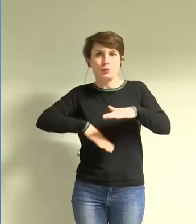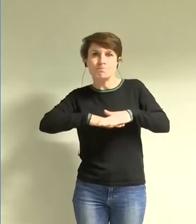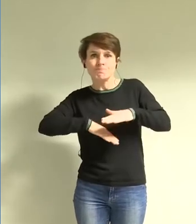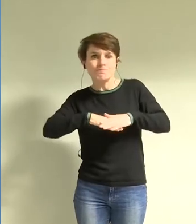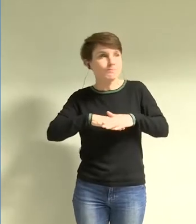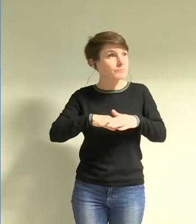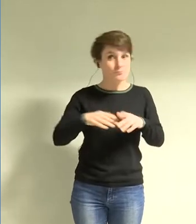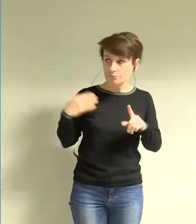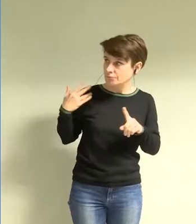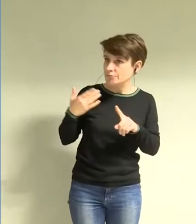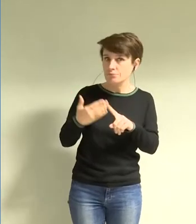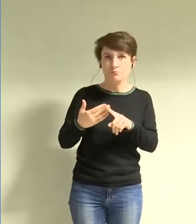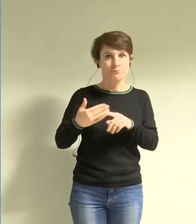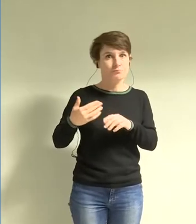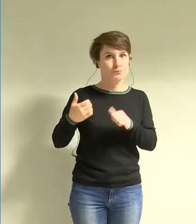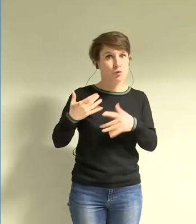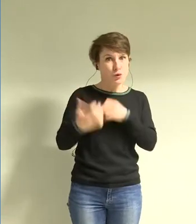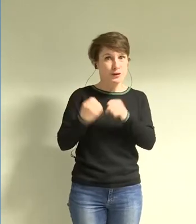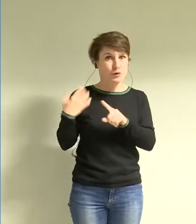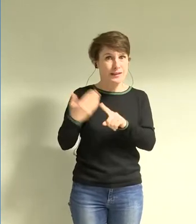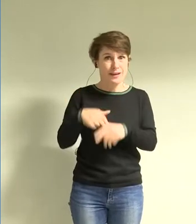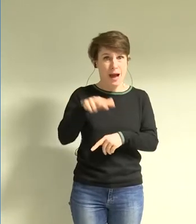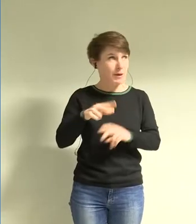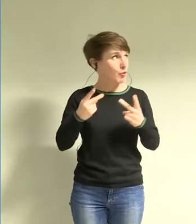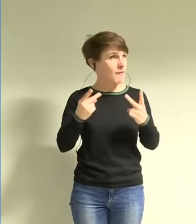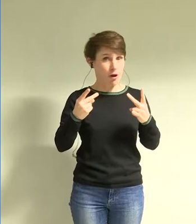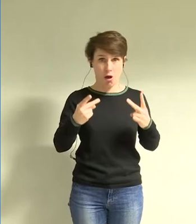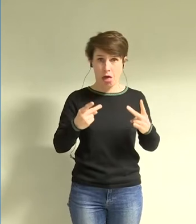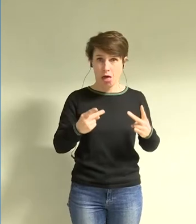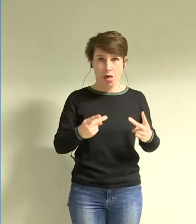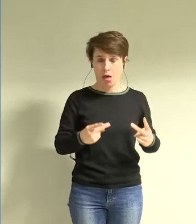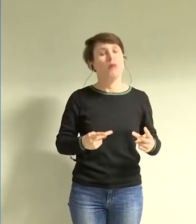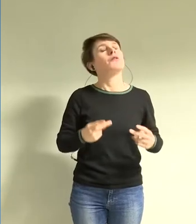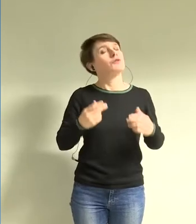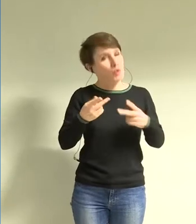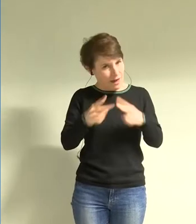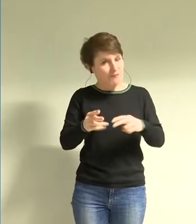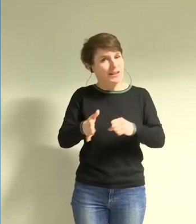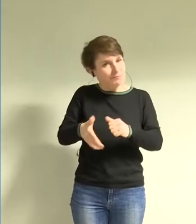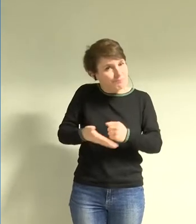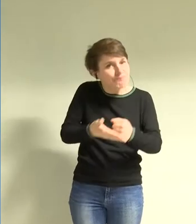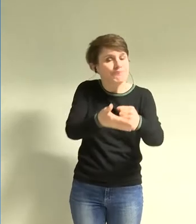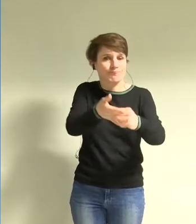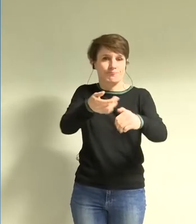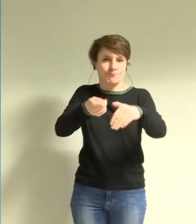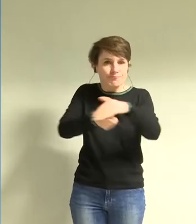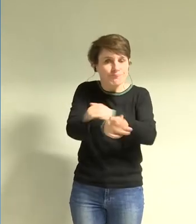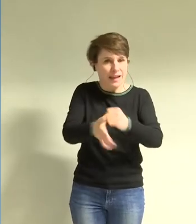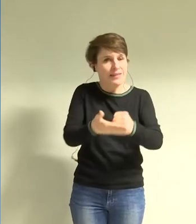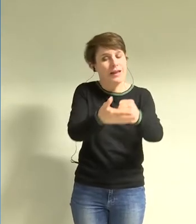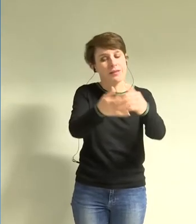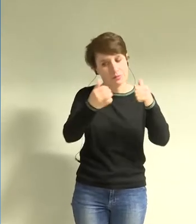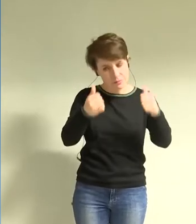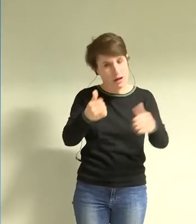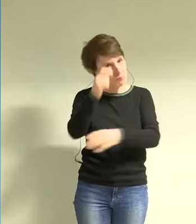vu leurs biens perdre beaucoup de valeur ces dernières années ont besoin des soutiens l'action publique et c'est bien que la ville soit là pour les accompagner donc je tenais à remercier la